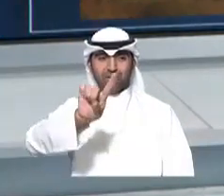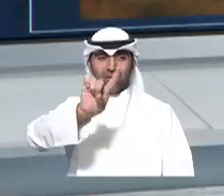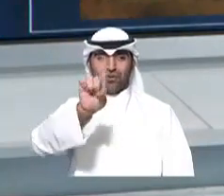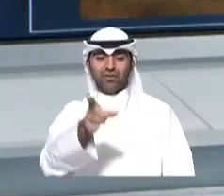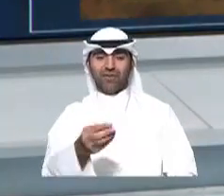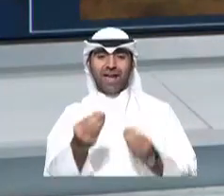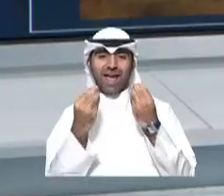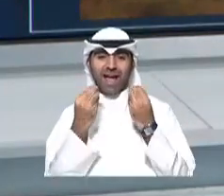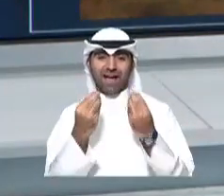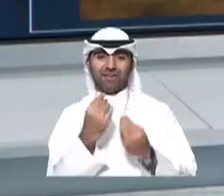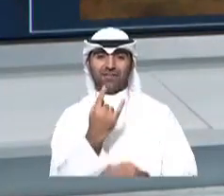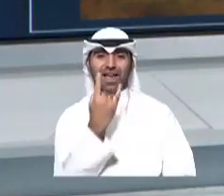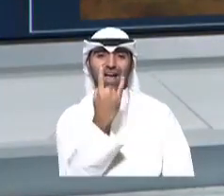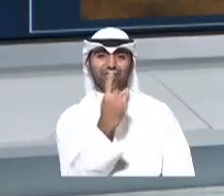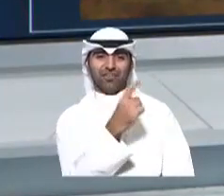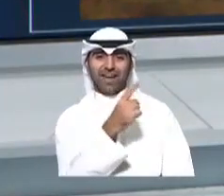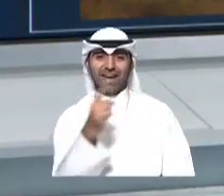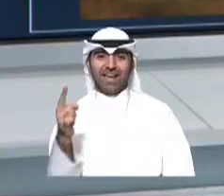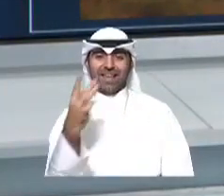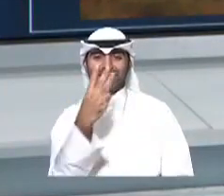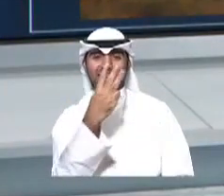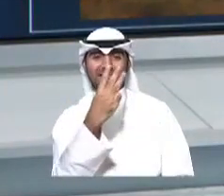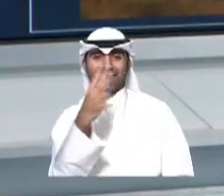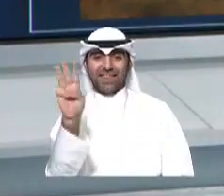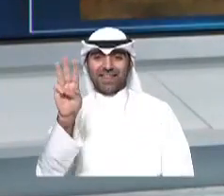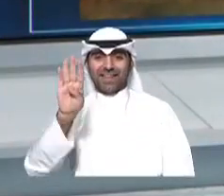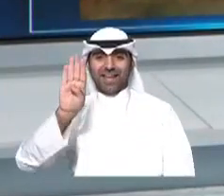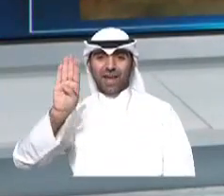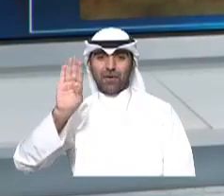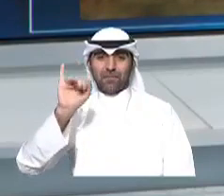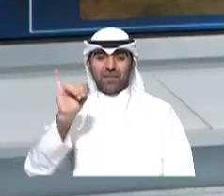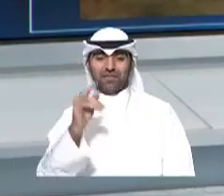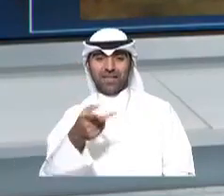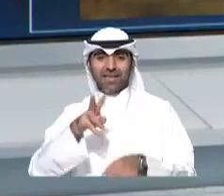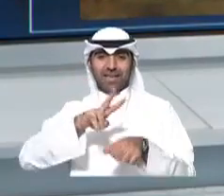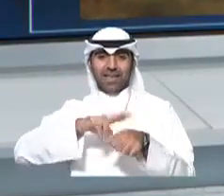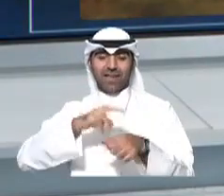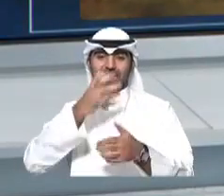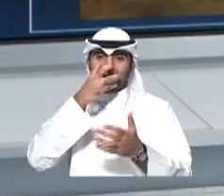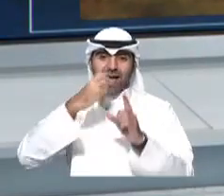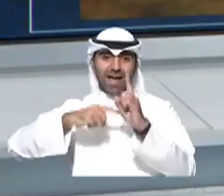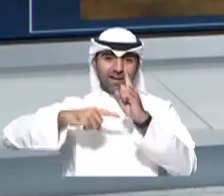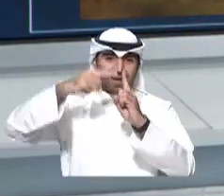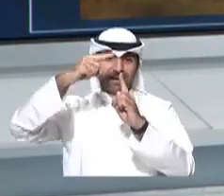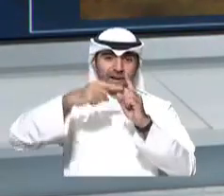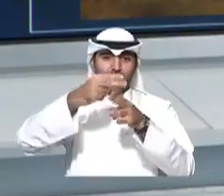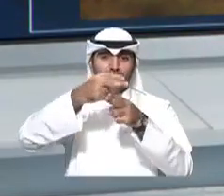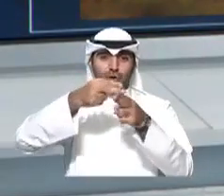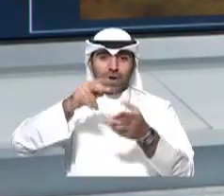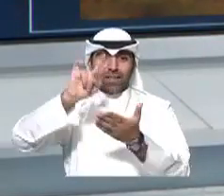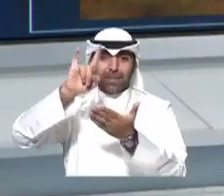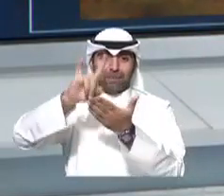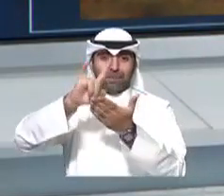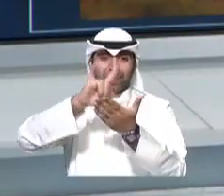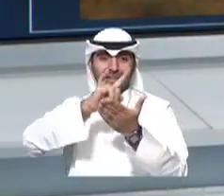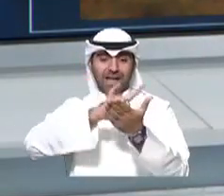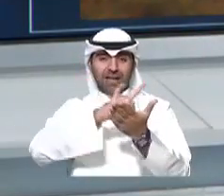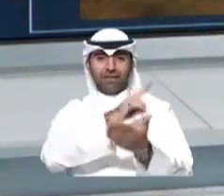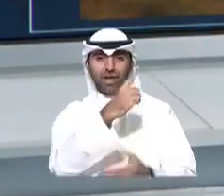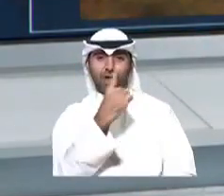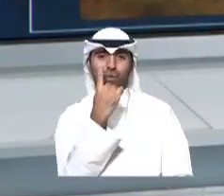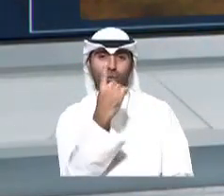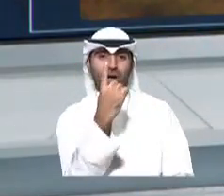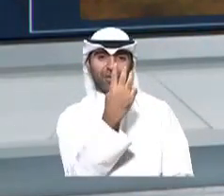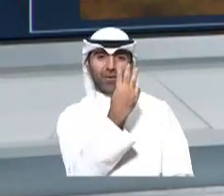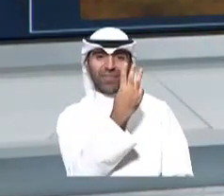الساحلية متفاوتة ما بين 31 إلى 33 درجة مئوية في معظم المناطق البحرية وكذلك الجزر. الأجواء راح تكون